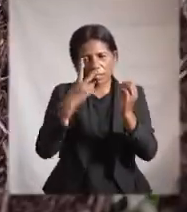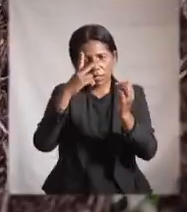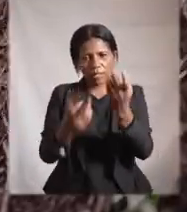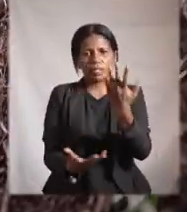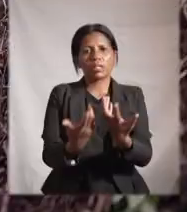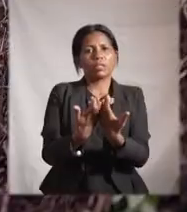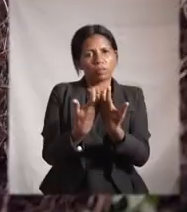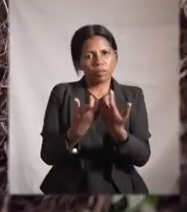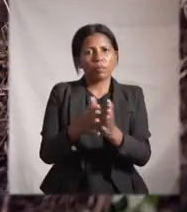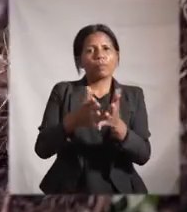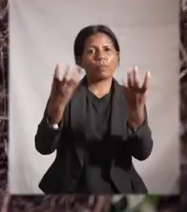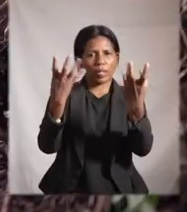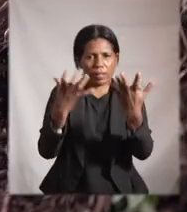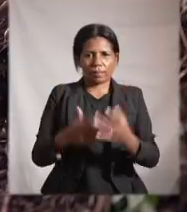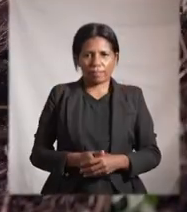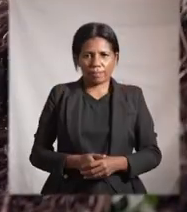duut ne bot liu.